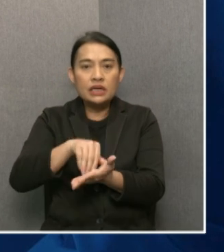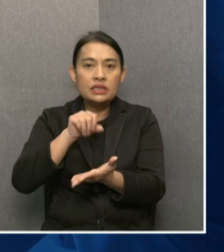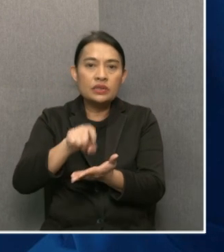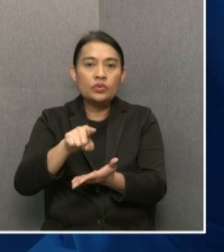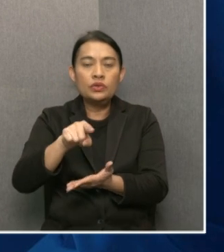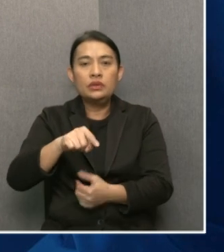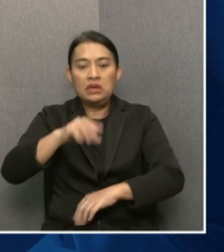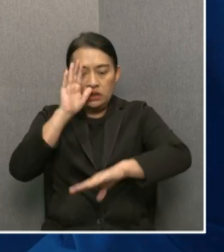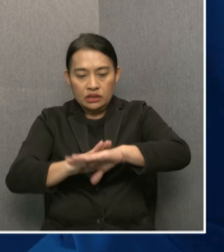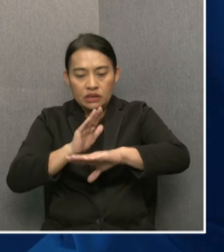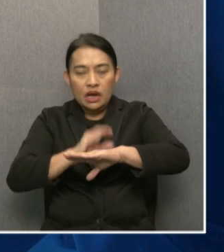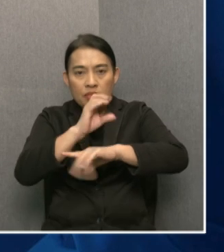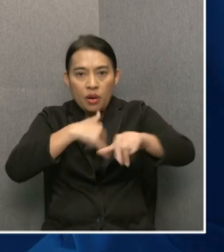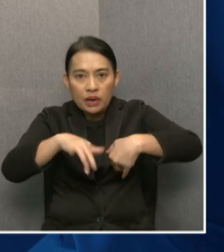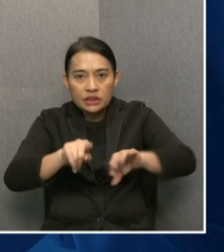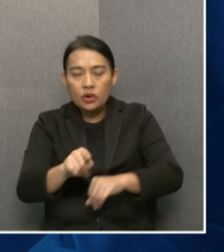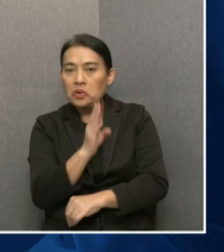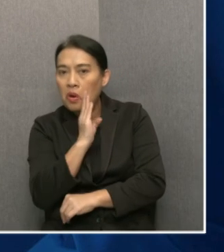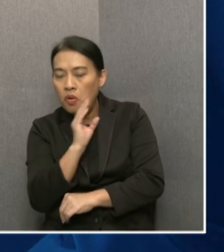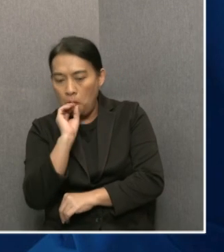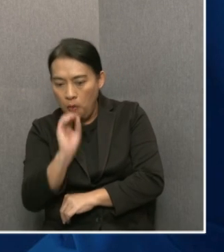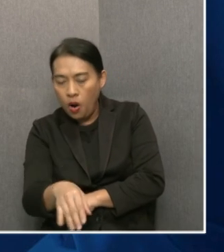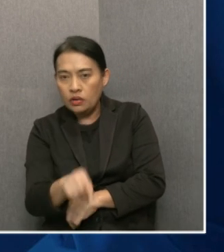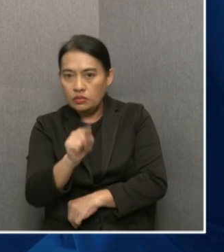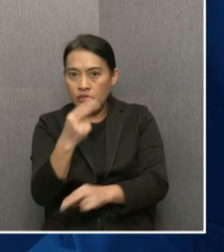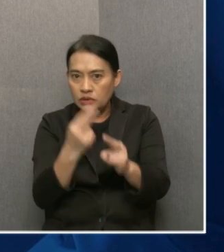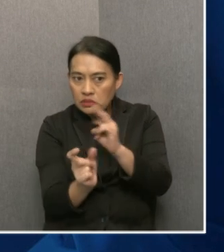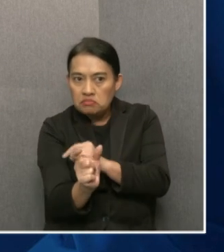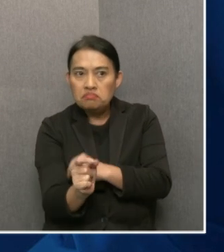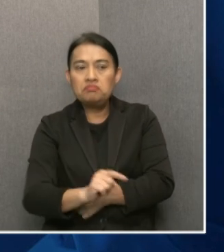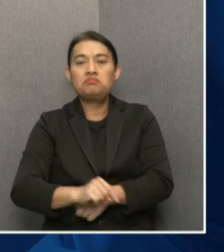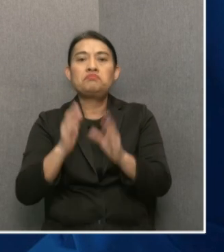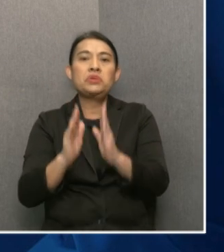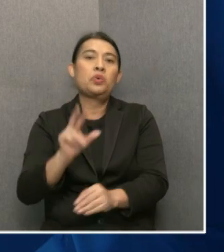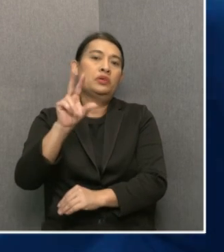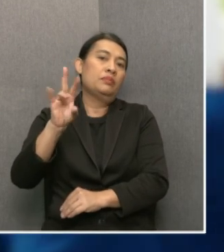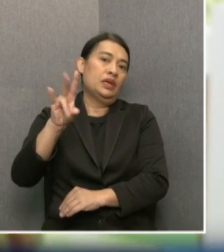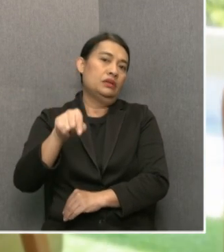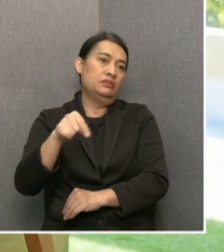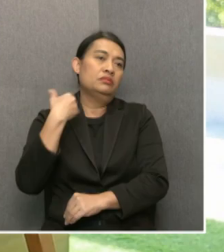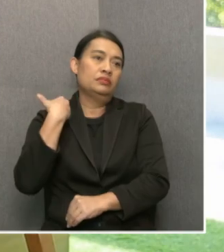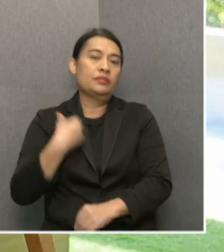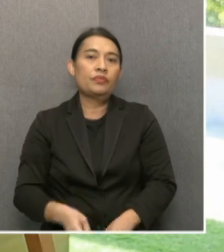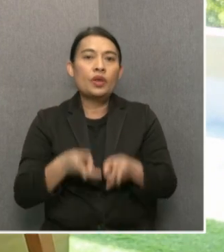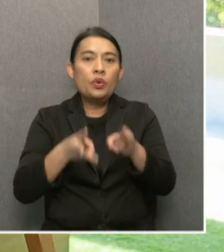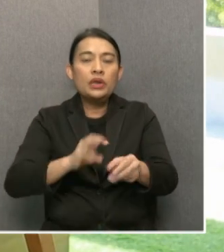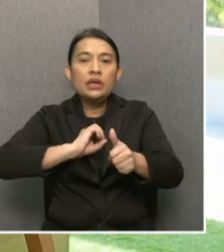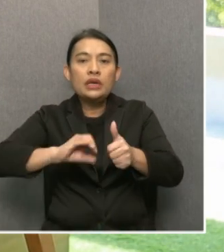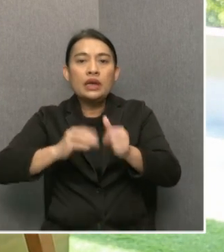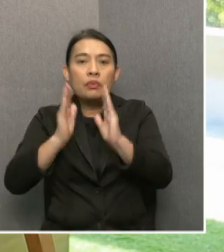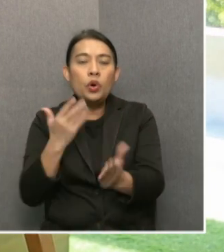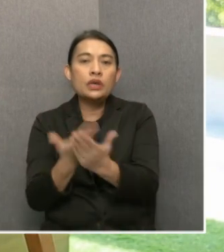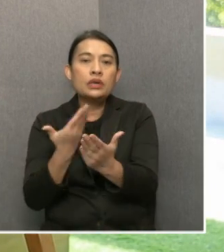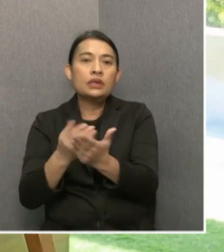จ้งเตือนประชาชนกรณีแอบอ้างกลต. 37กรณีค่ะเราจะมีวิธีการแนะนำนักลงทุนยังไงคะไม่